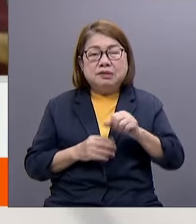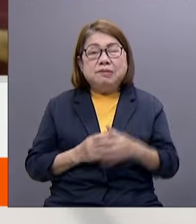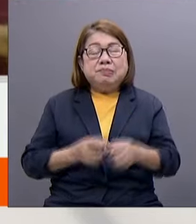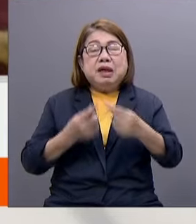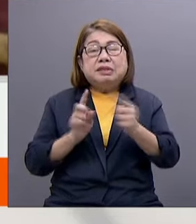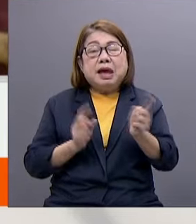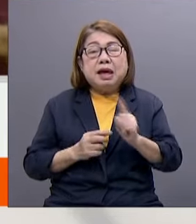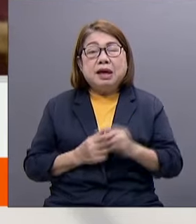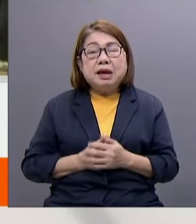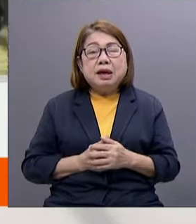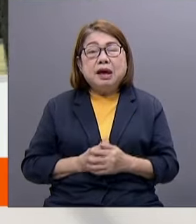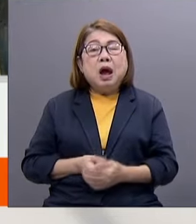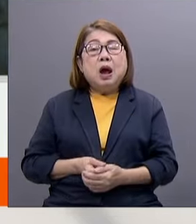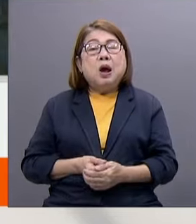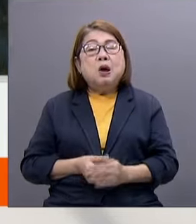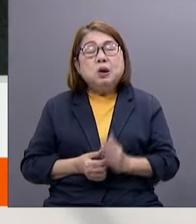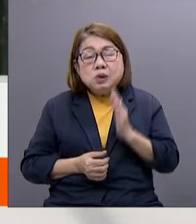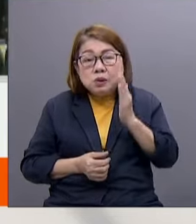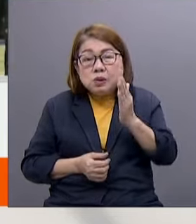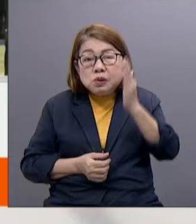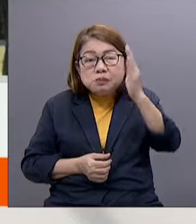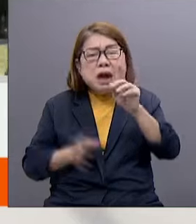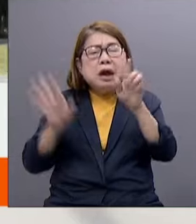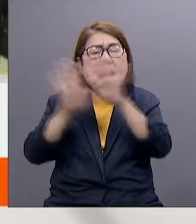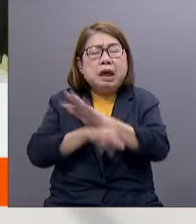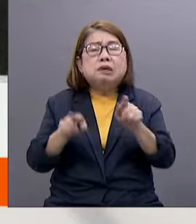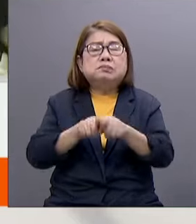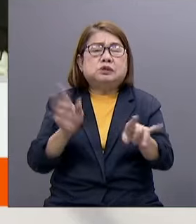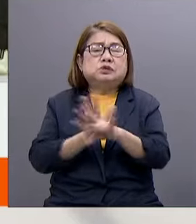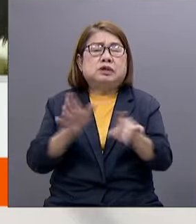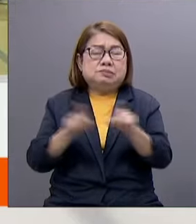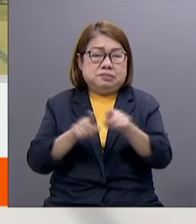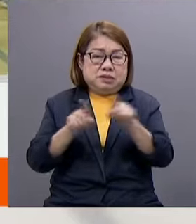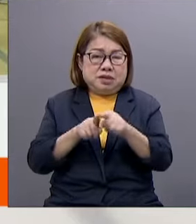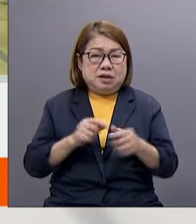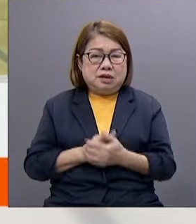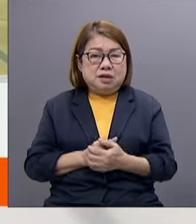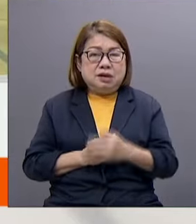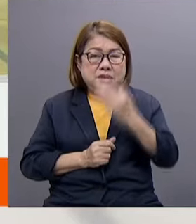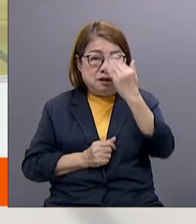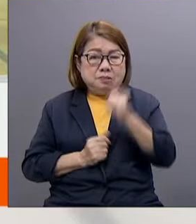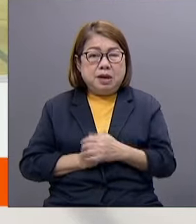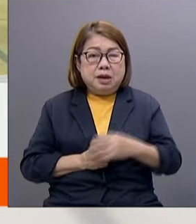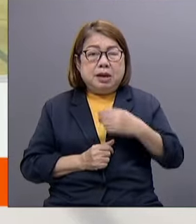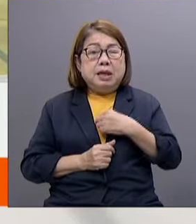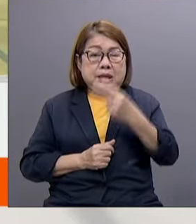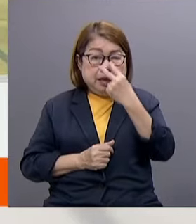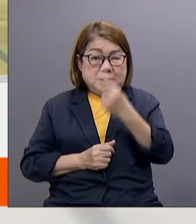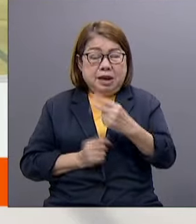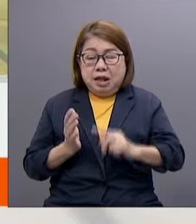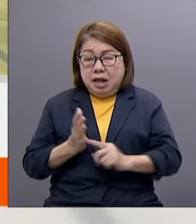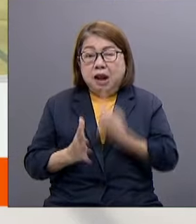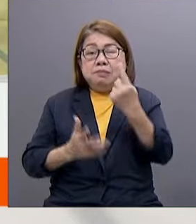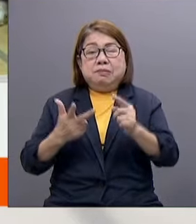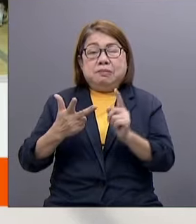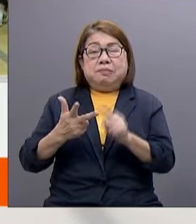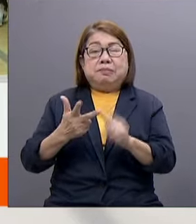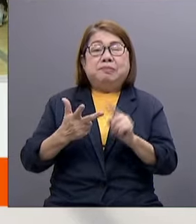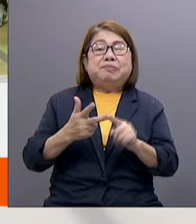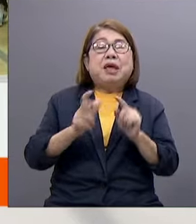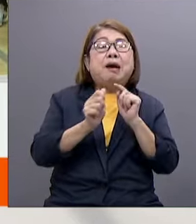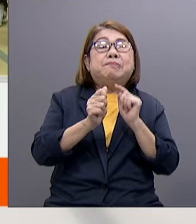ว่านะท้ายที่สุดแล้วนะมันไม่ต่างหรอกเพราะว่าสิ่งที่ดิฉันเห็นเนี่ยตั้งแต่รอบอำเภอเนี่ย